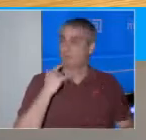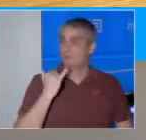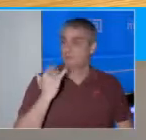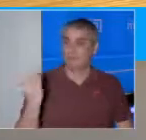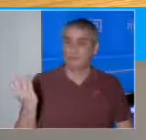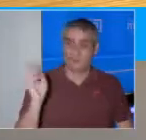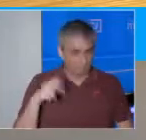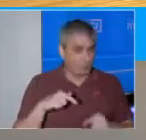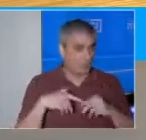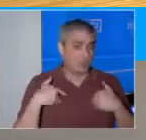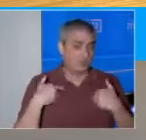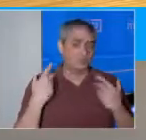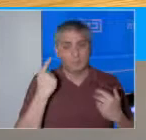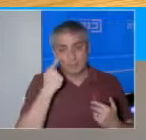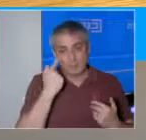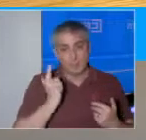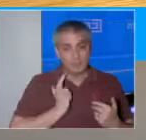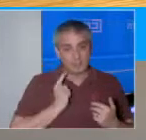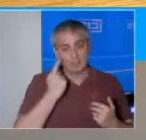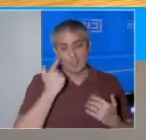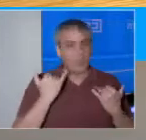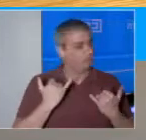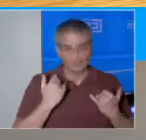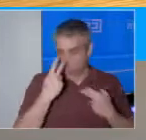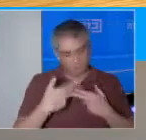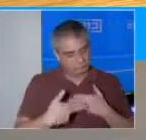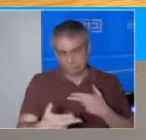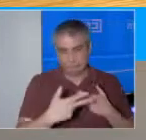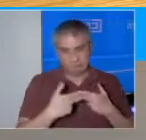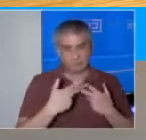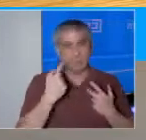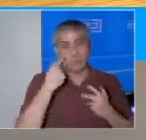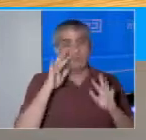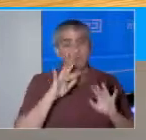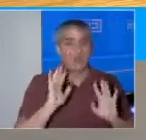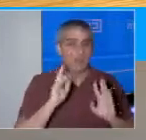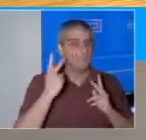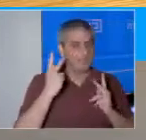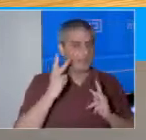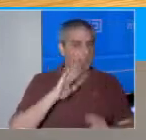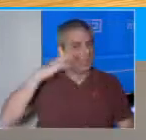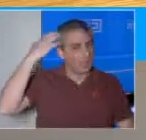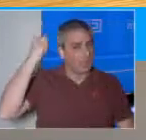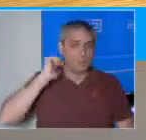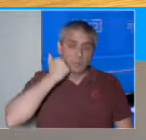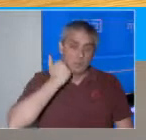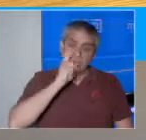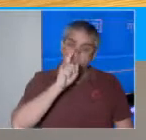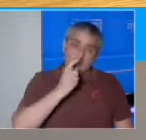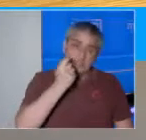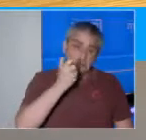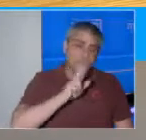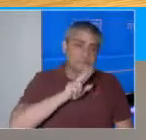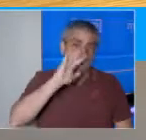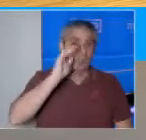אפשר עוד להיות אופטימיים. נראה, נחכה ונראה. כרגע לא רואים את השלג, רואים את השלג בעיקר בחרמון מחר, אולי טיפה